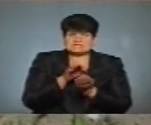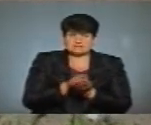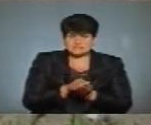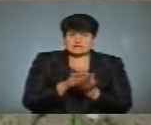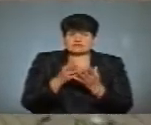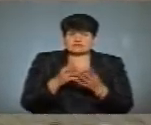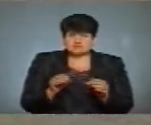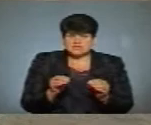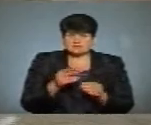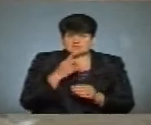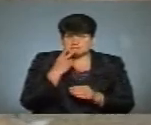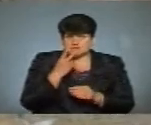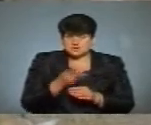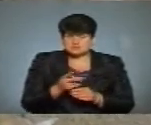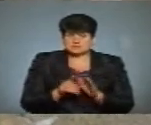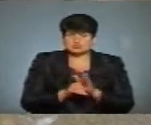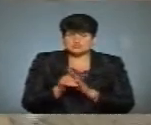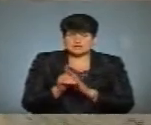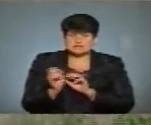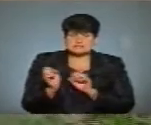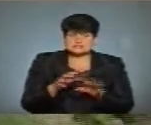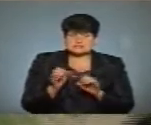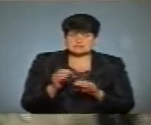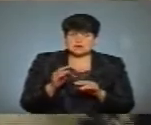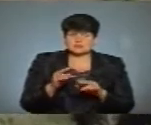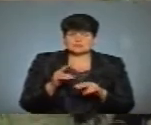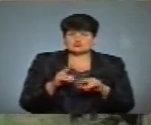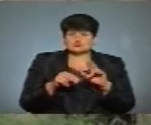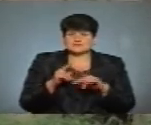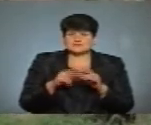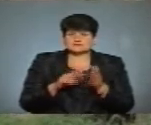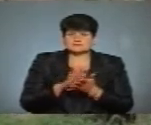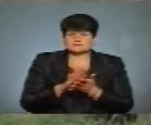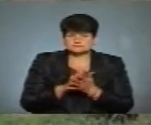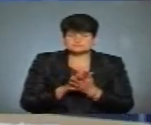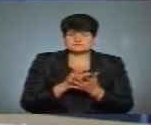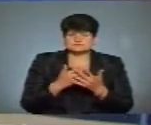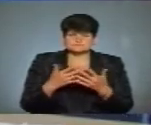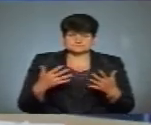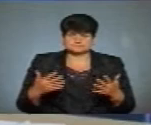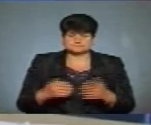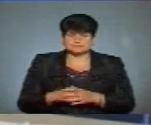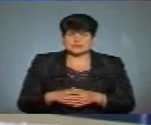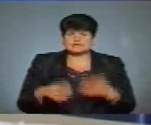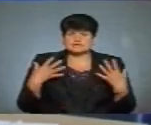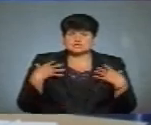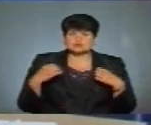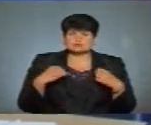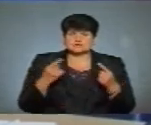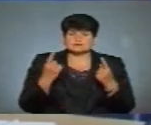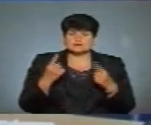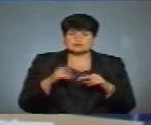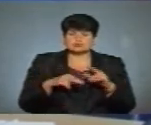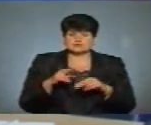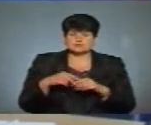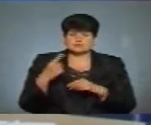Вже, як ви бачите, починає засипатися якимось будівельним мусором і побутовим мусором. Начальник управління капітального